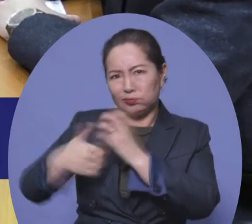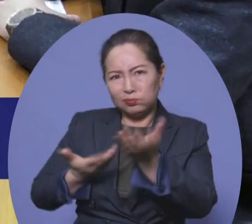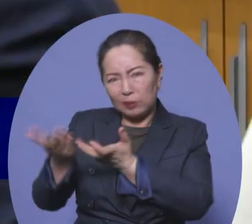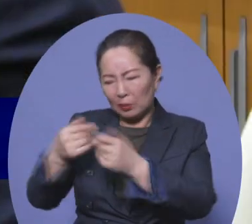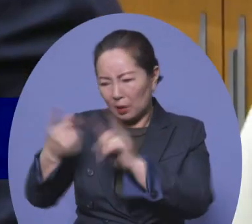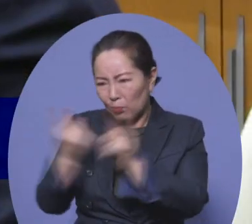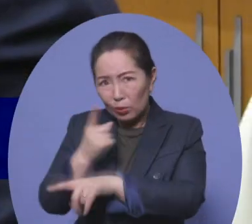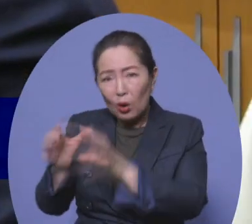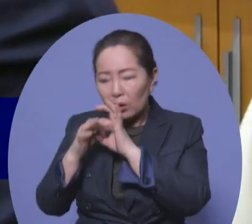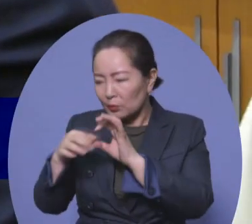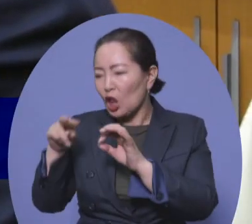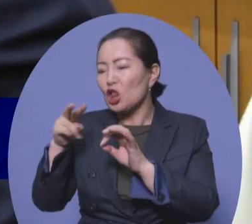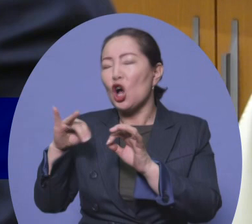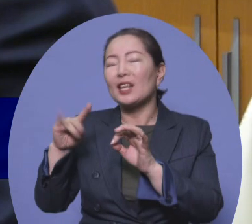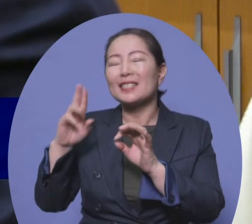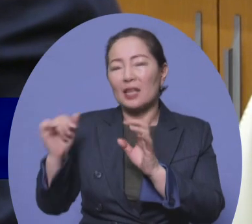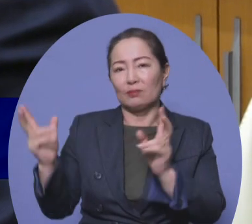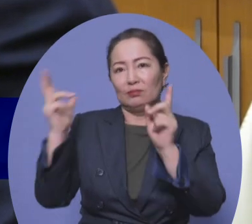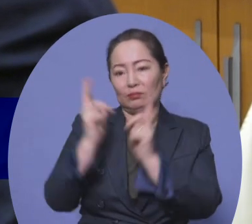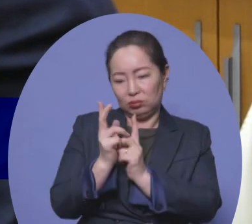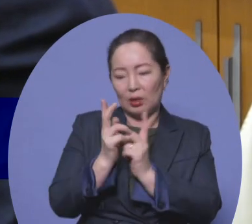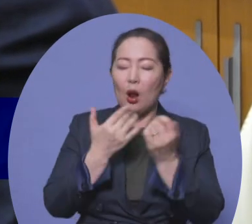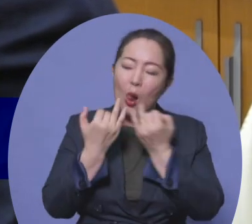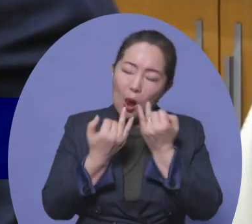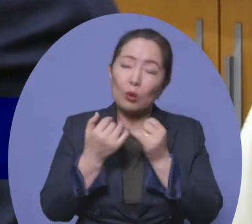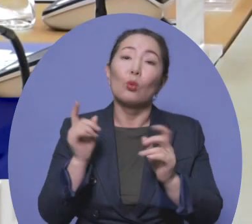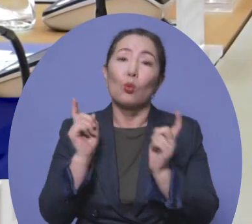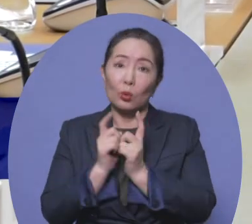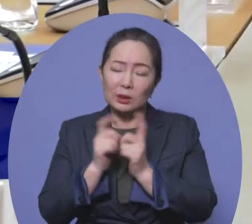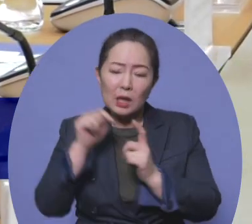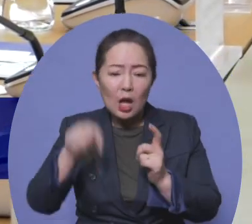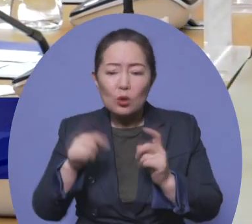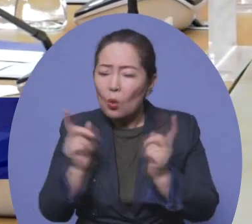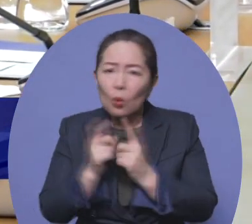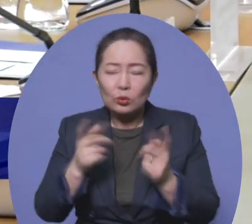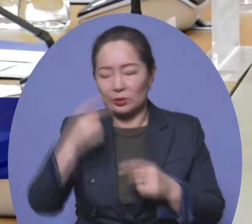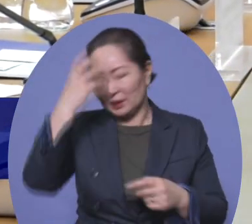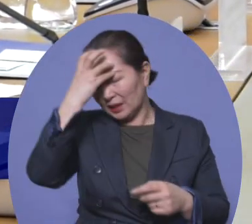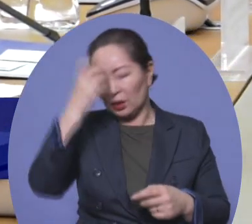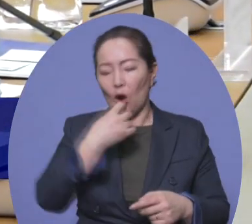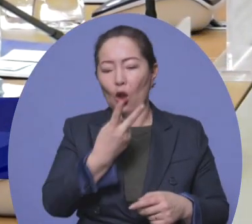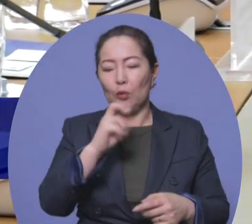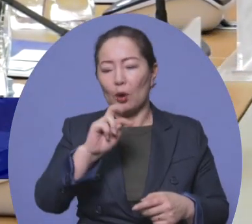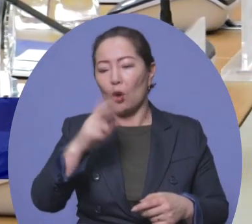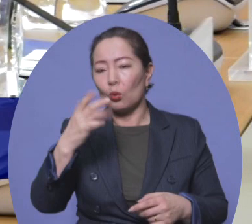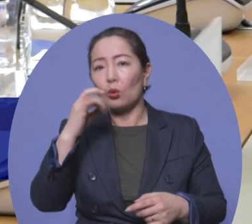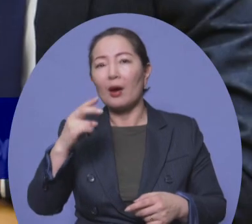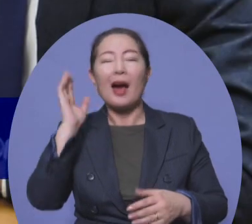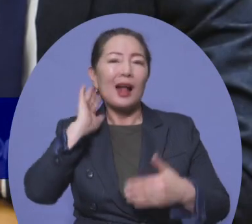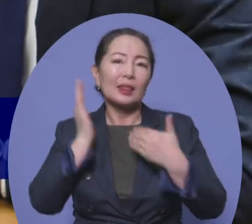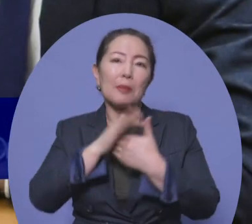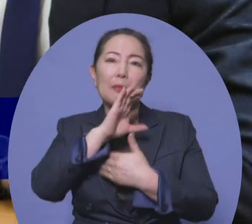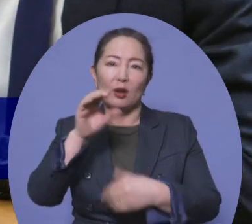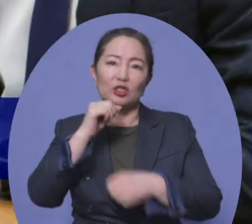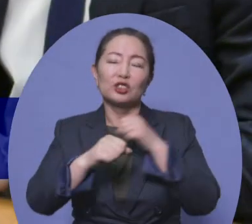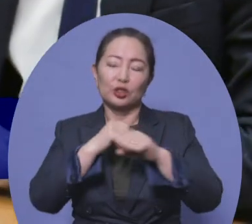зохион байгуулалттай гэмт хэргийн шинжээч ноён Лоренцо Пиацентини нарыг хүлээн авч уулзав. Уулзалтаар засгийн газраас 2023 оныг авилгатай